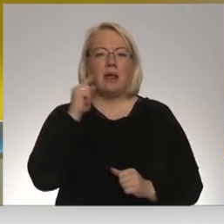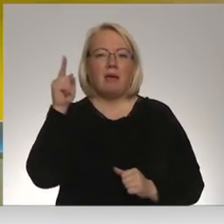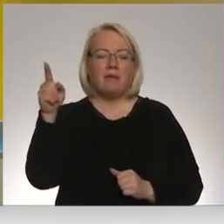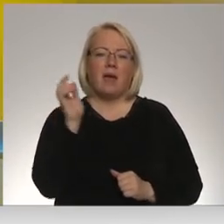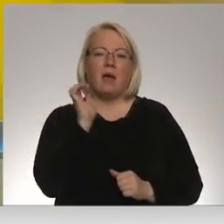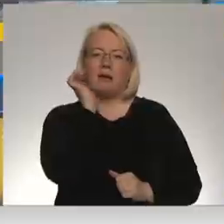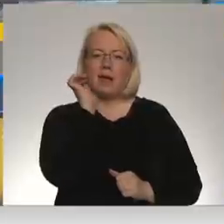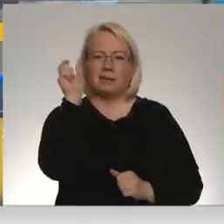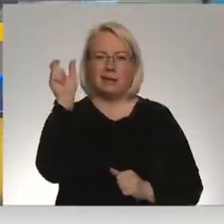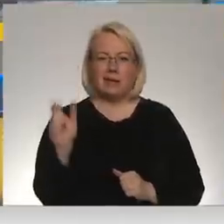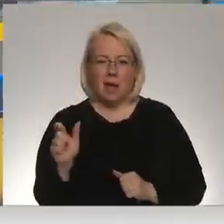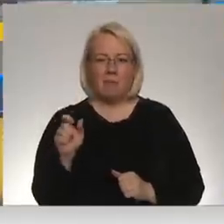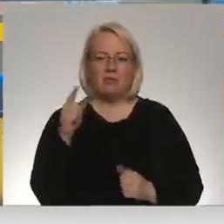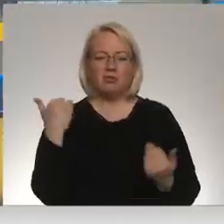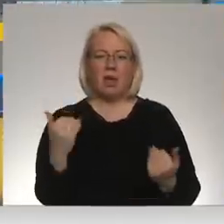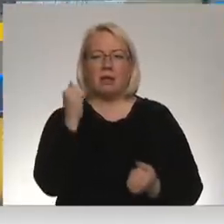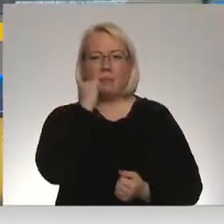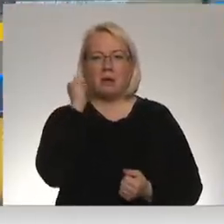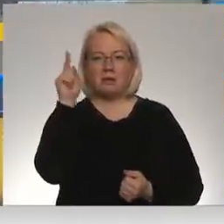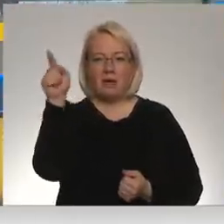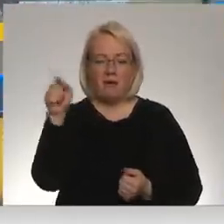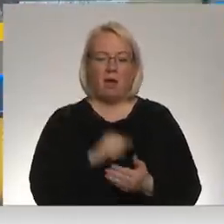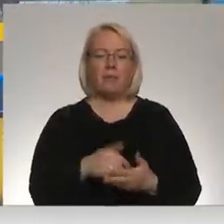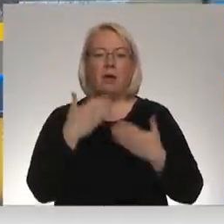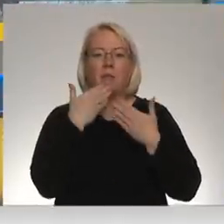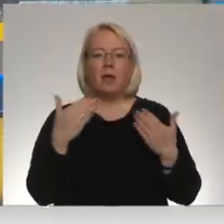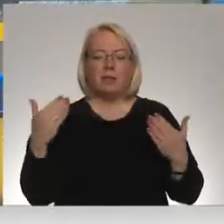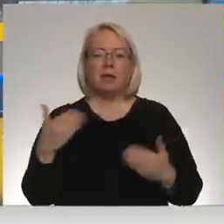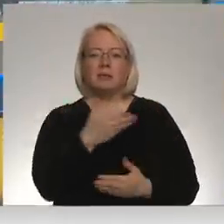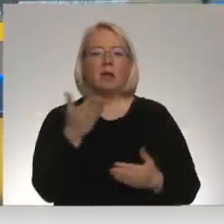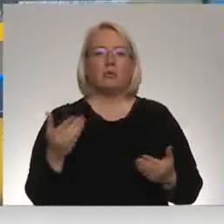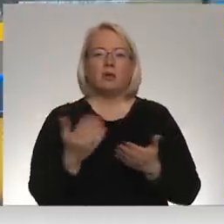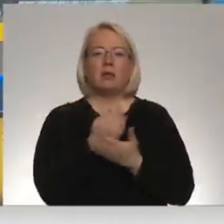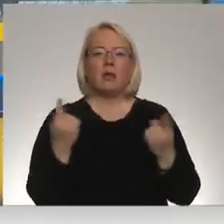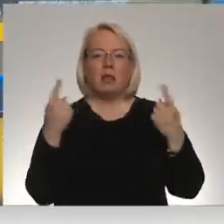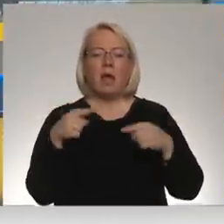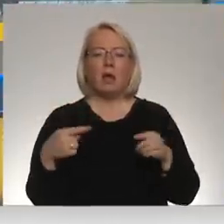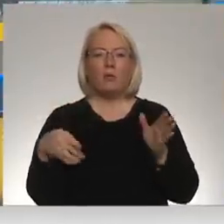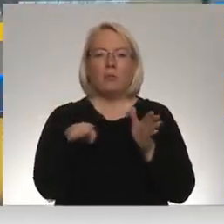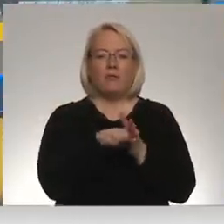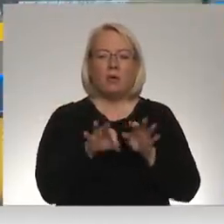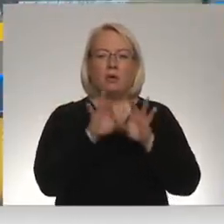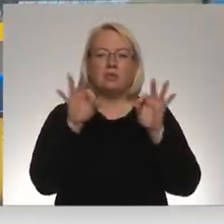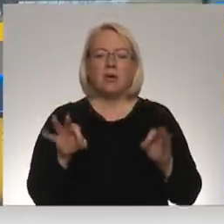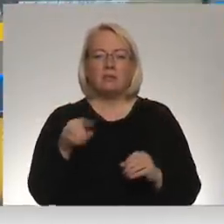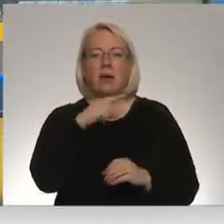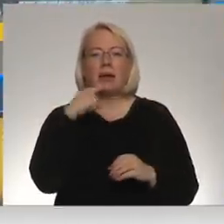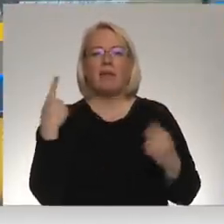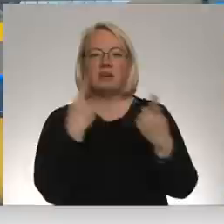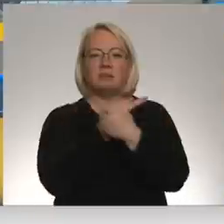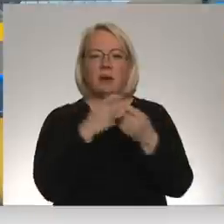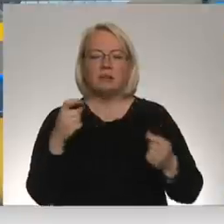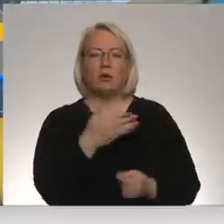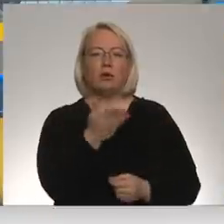atrodas Maskavā. Labrīt, vēstniek, paldies, ka atradāt laiku mums pievienoties, un sāksim varbūt tieši ar šo Krievijas paziņojumu. Tātad jūs